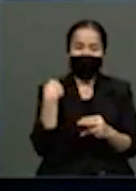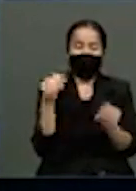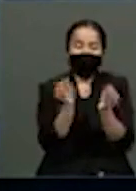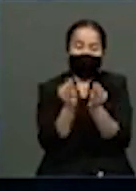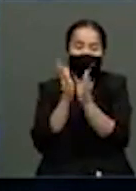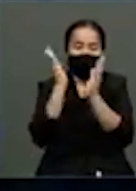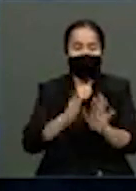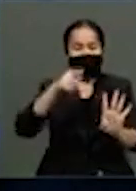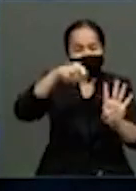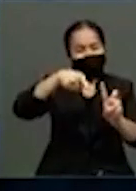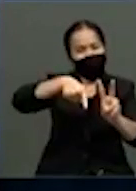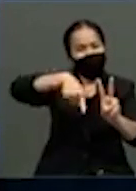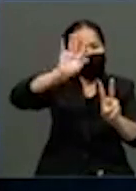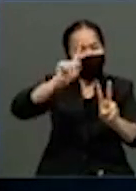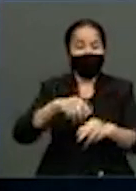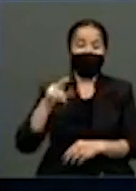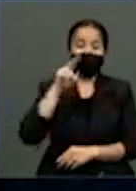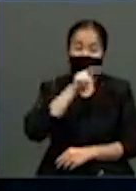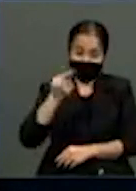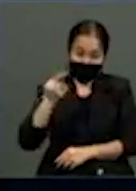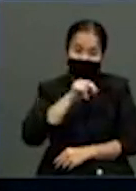าเนี่ยนะครับจะเห็นที่นนทบุรีครับ